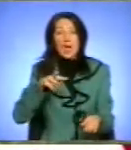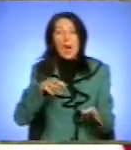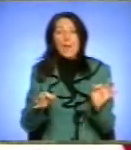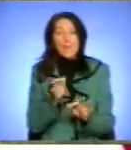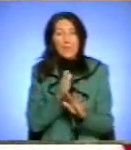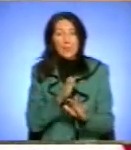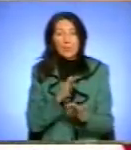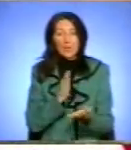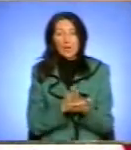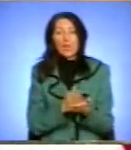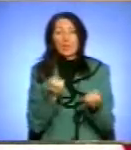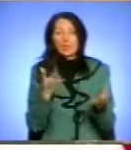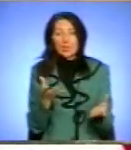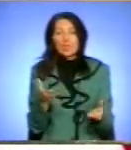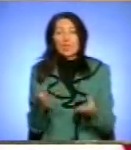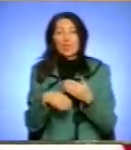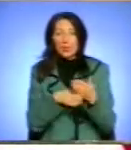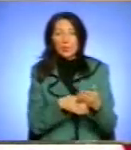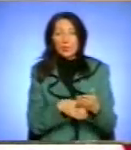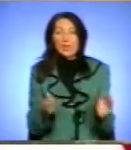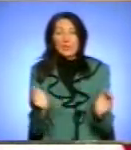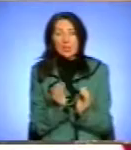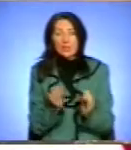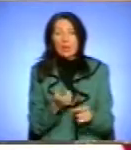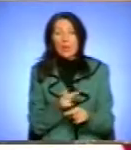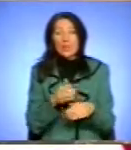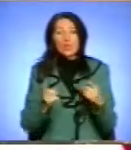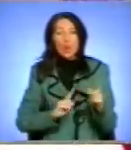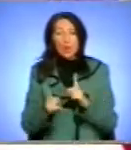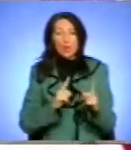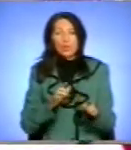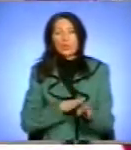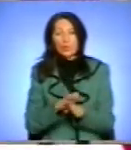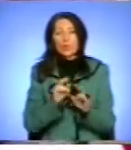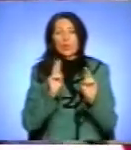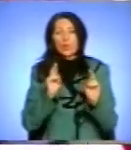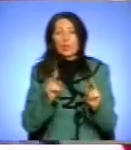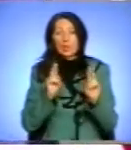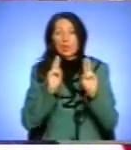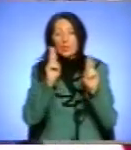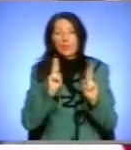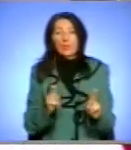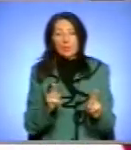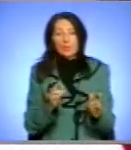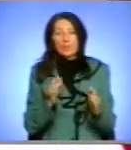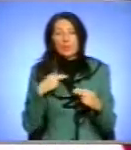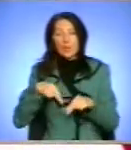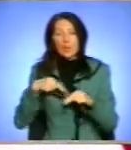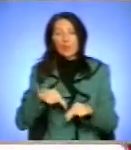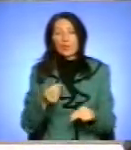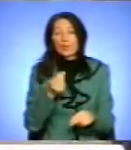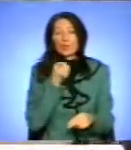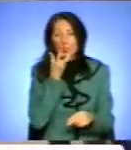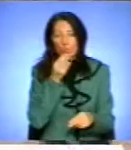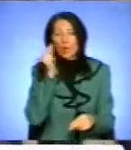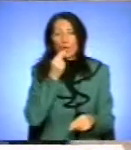простіші способи їх зменшити. Більше рухатися, дотримуватися режиму праці і відпочинку, також правильно харчуватися, вживаючи